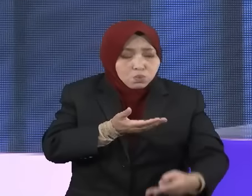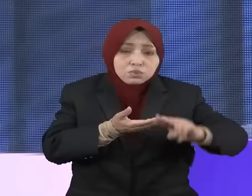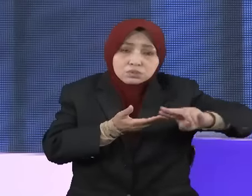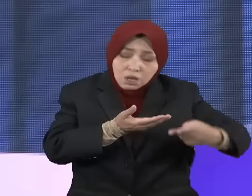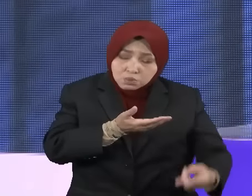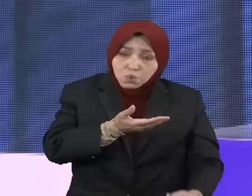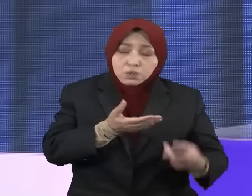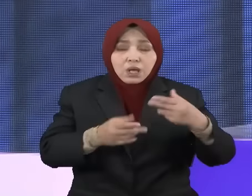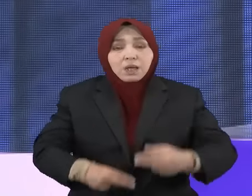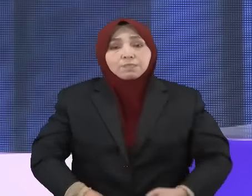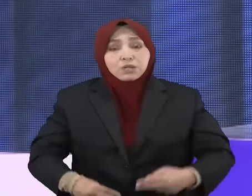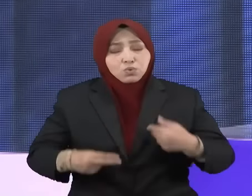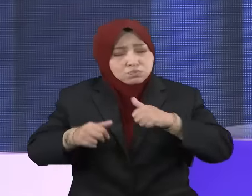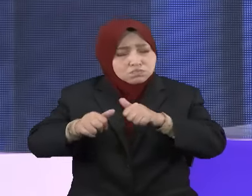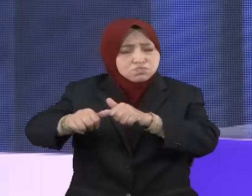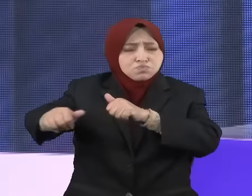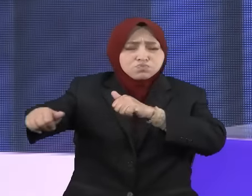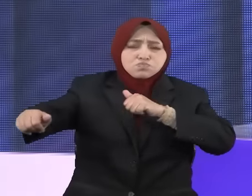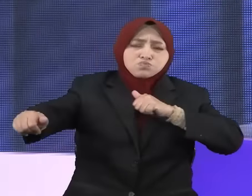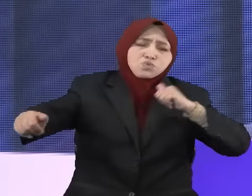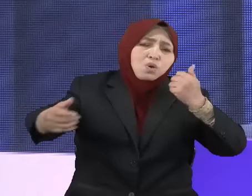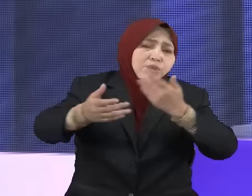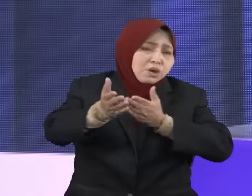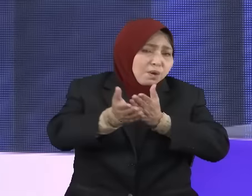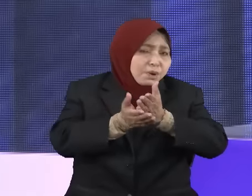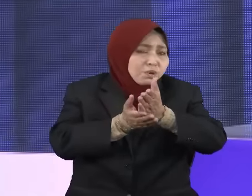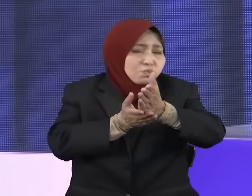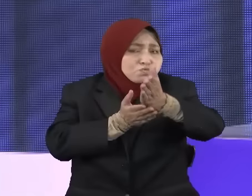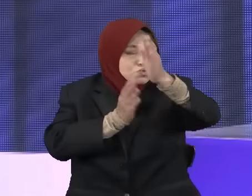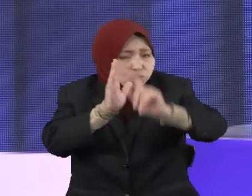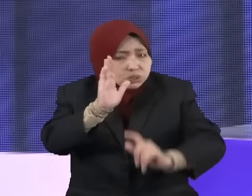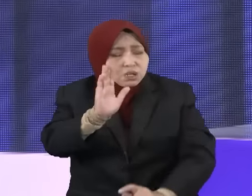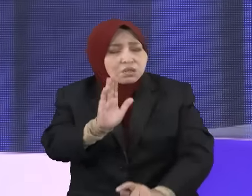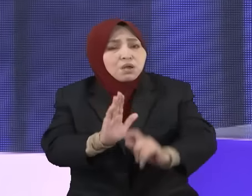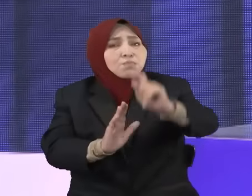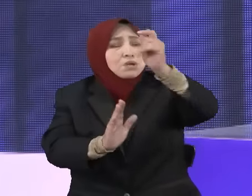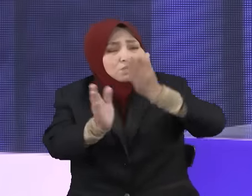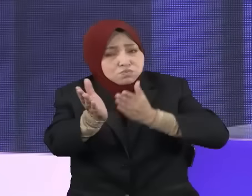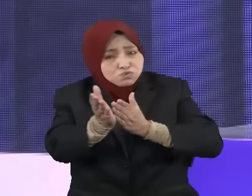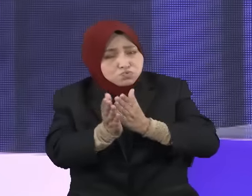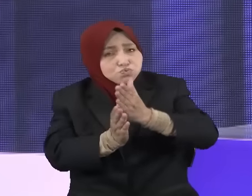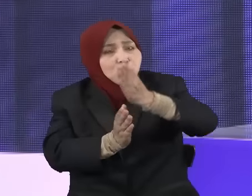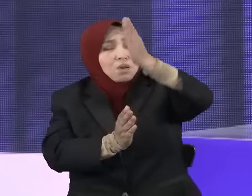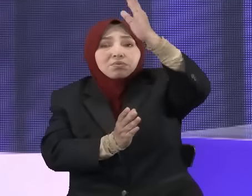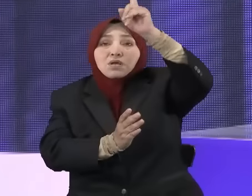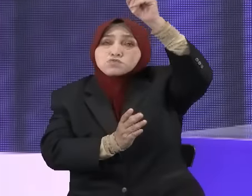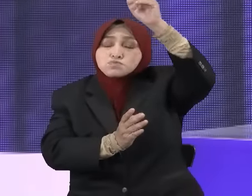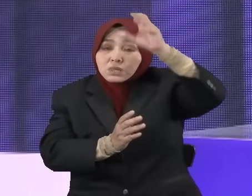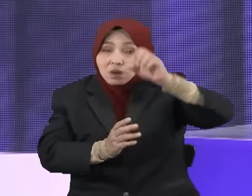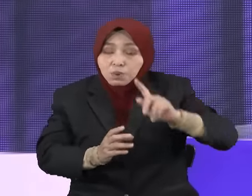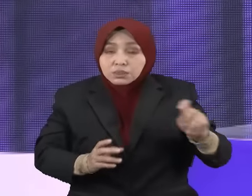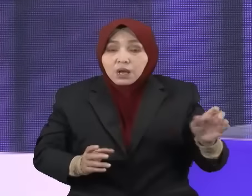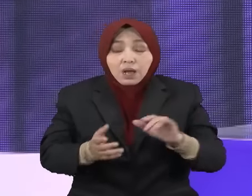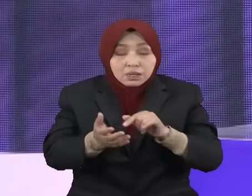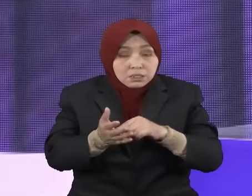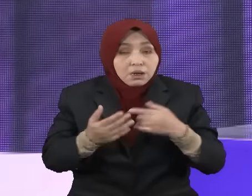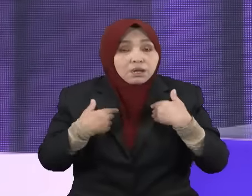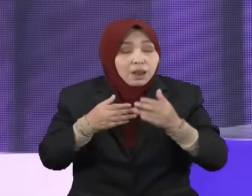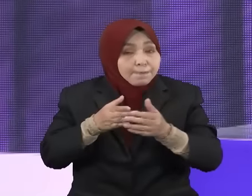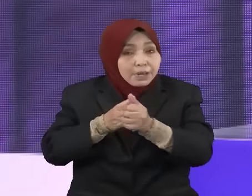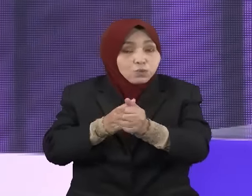jatuh dalam kehidupan, jauh daripada menuju tinggi, menuju Allah Subhanahu Wa Taala. Dan ini adalah